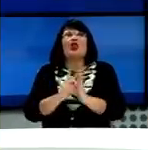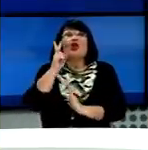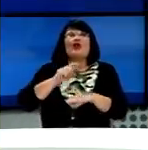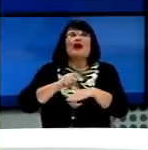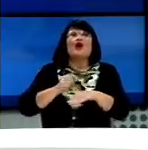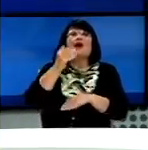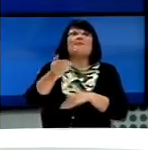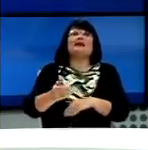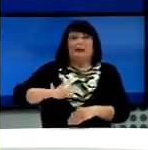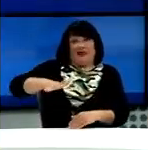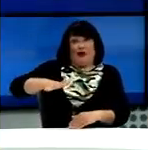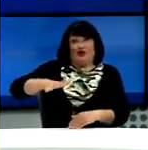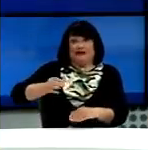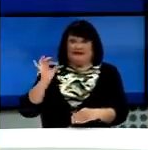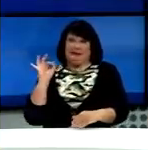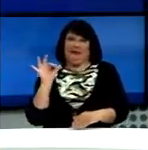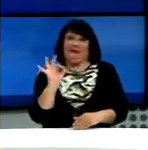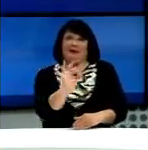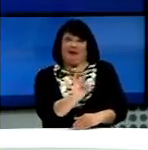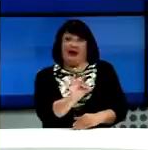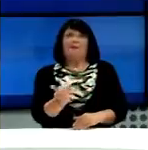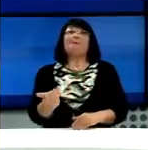είναι αυξημένες οι πιθανότητες.